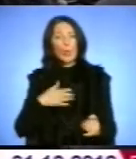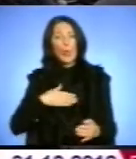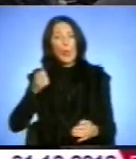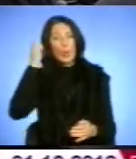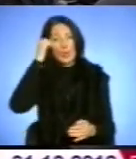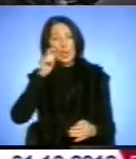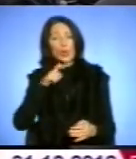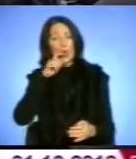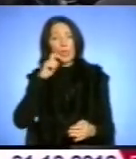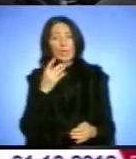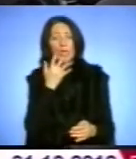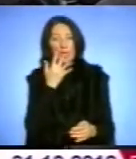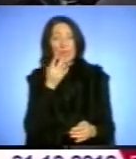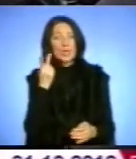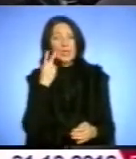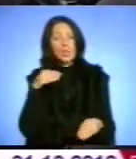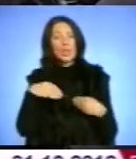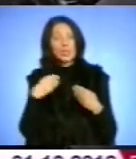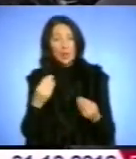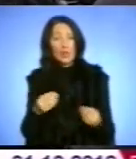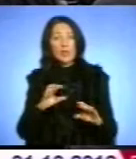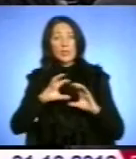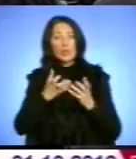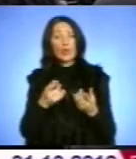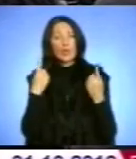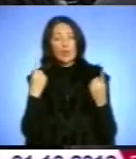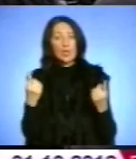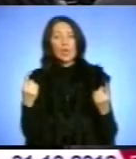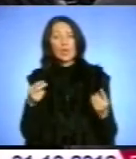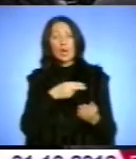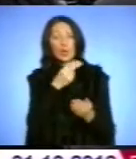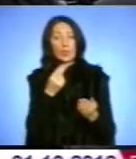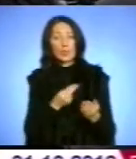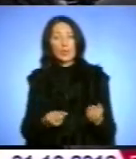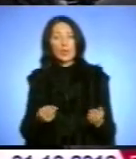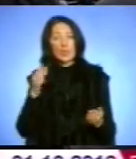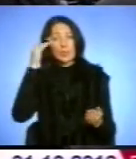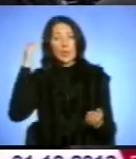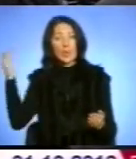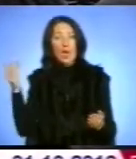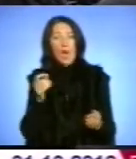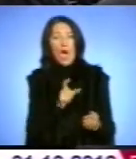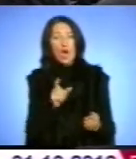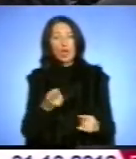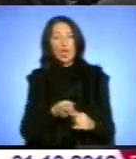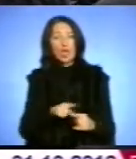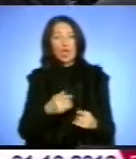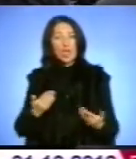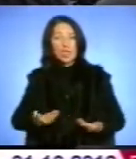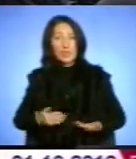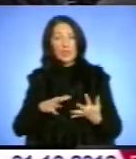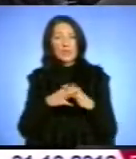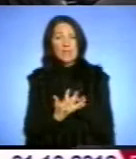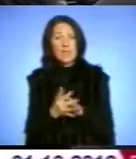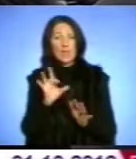українська нація завжди дарувала світу великих митців, і люди, які живуть у селі Романівка Теребовлянського